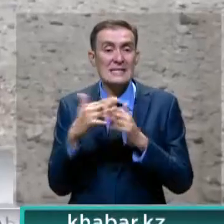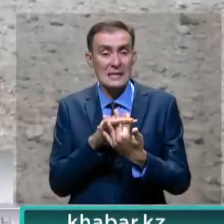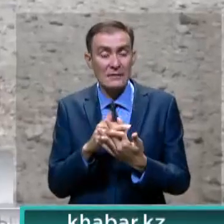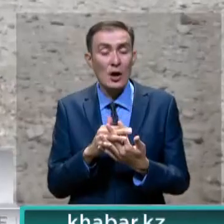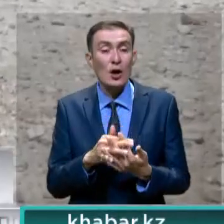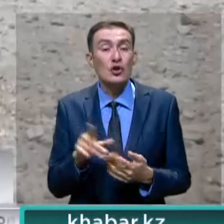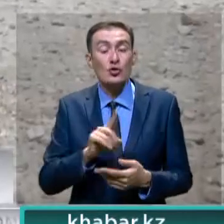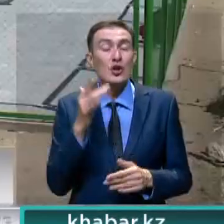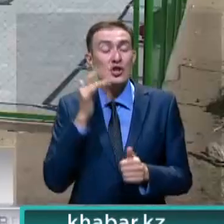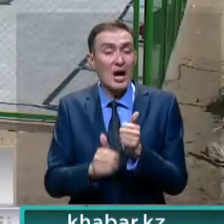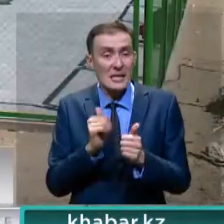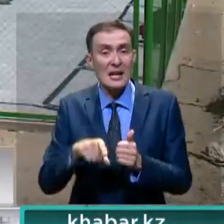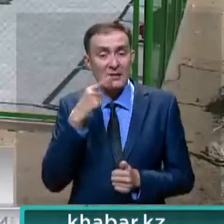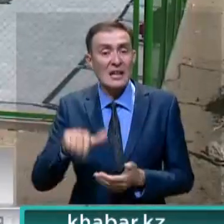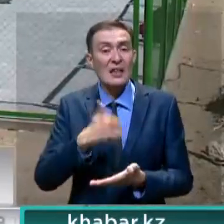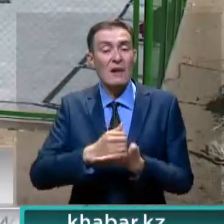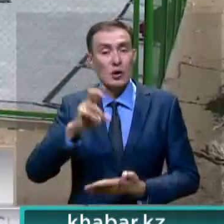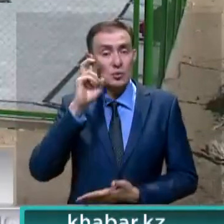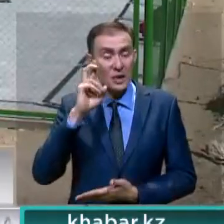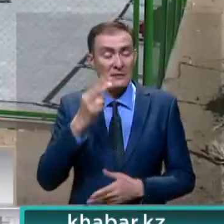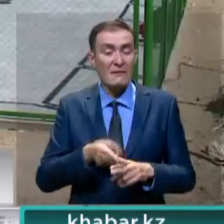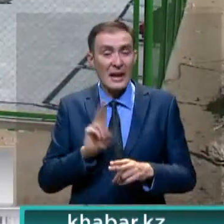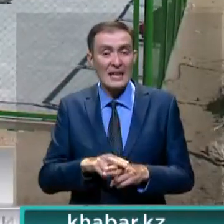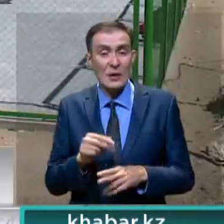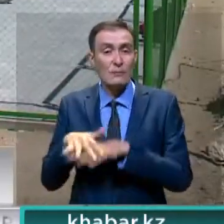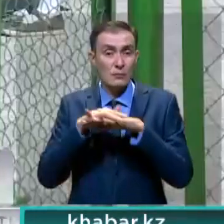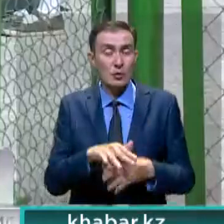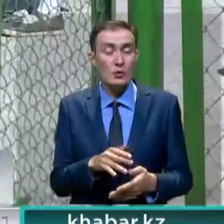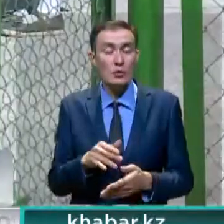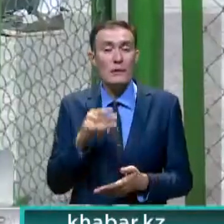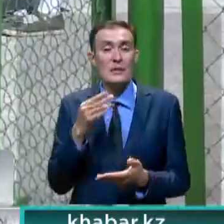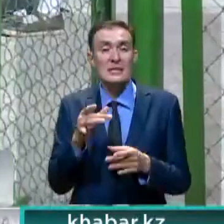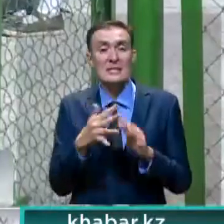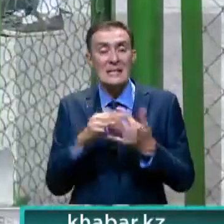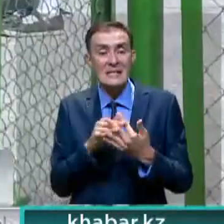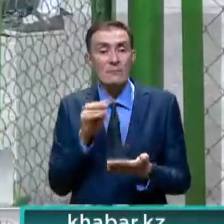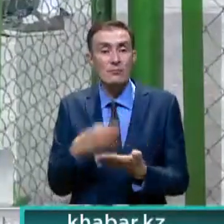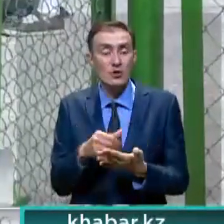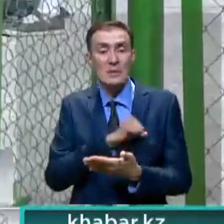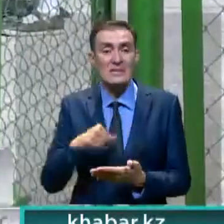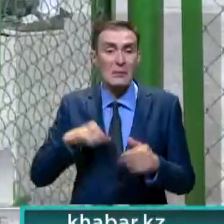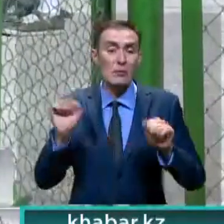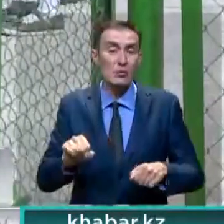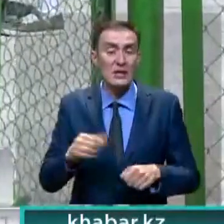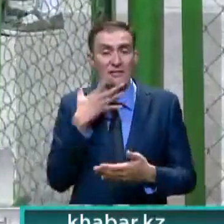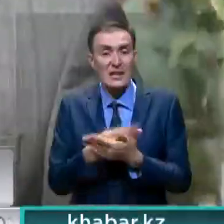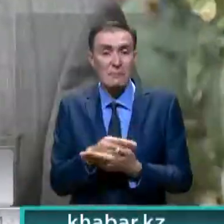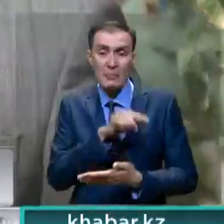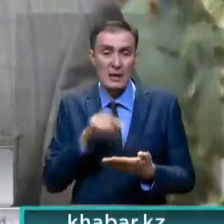местности. То, о чем часто говорит и президент страны. Эти вливания позволяют сельским бюджетам решить многие наболевшие вопросы.